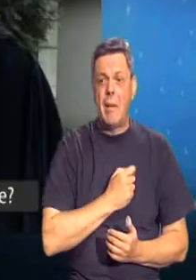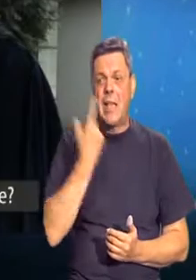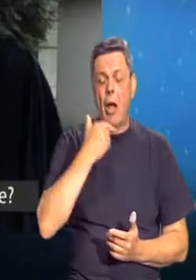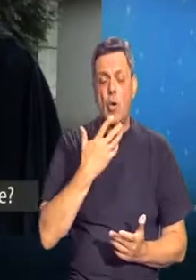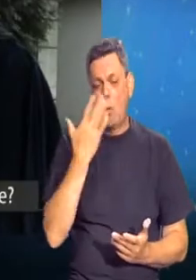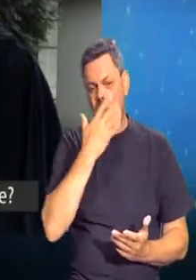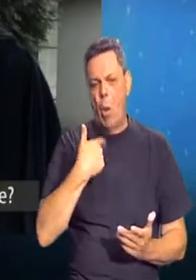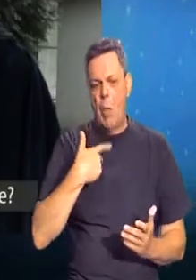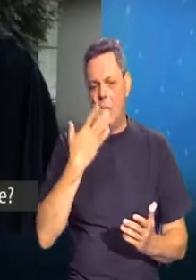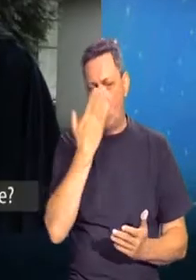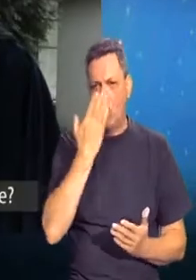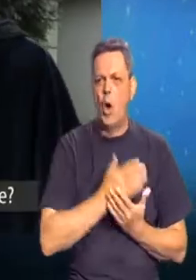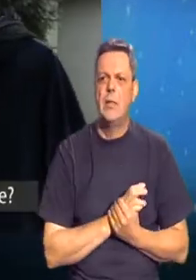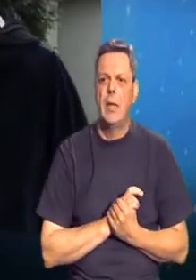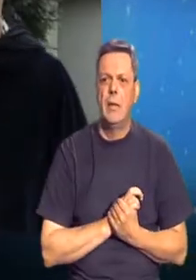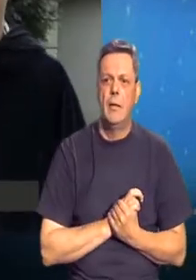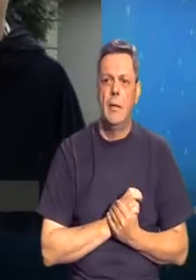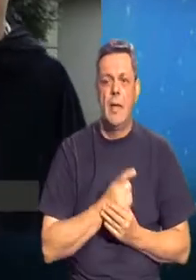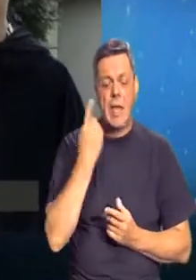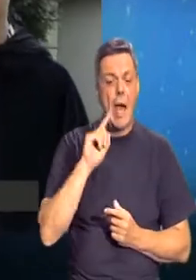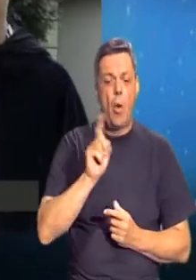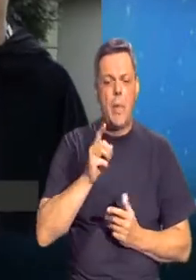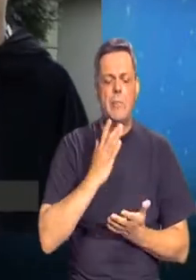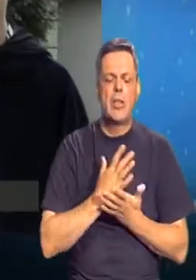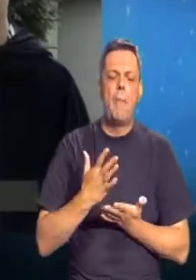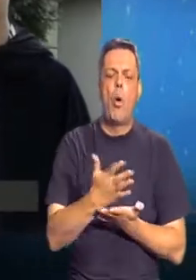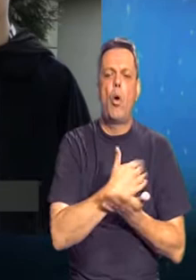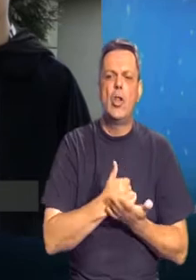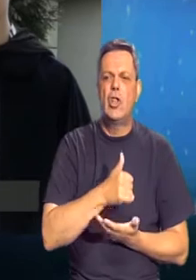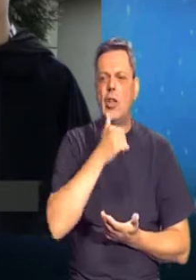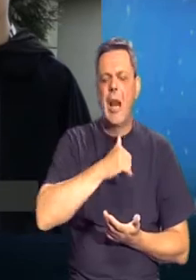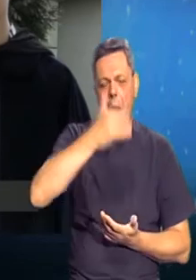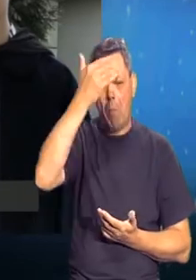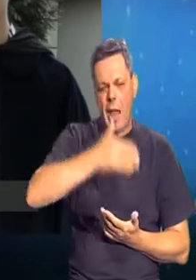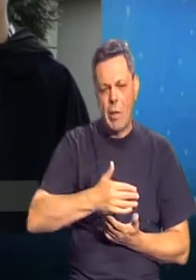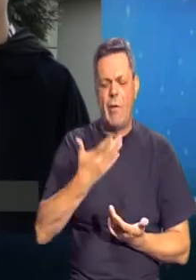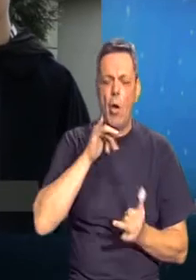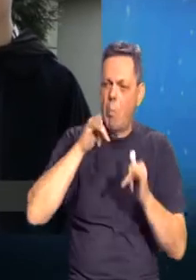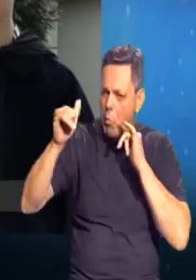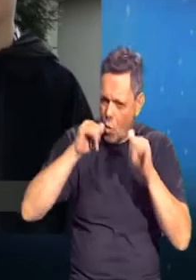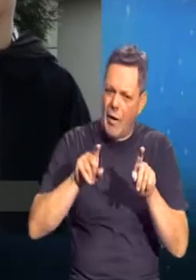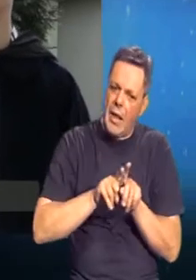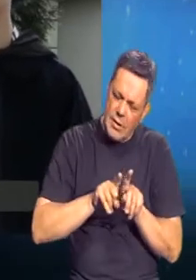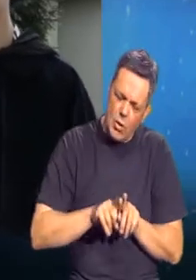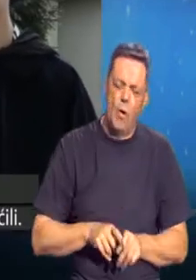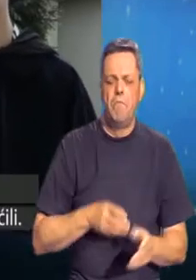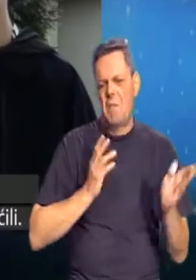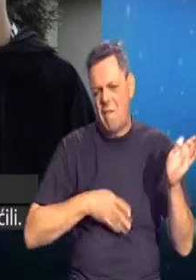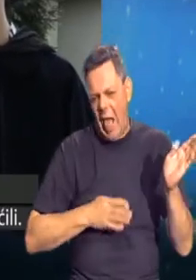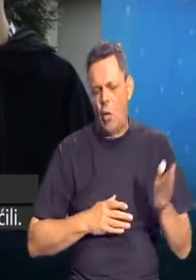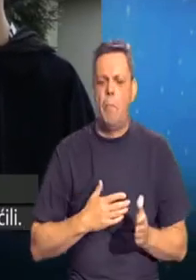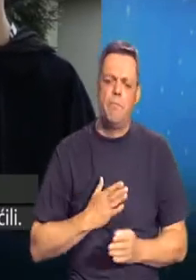u našoj učionici. Iako nismo samo koristili zeleno platno, već smo i putovali